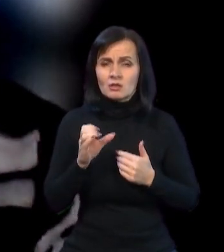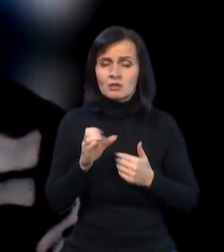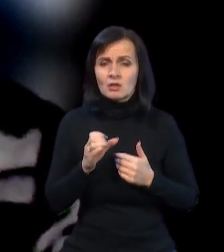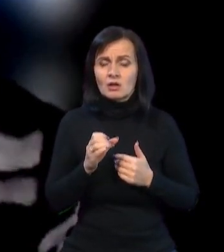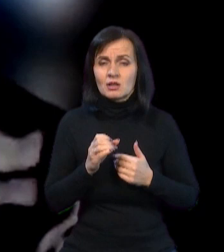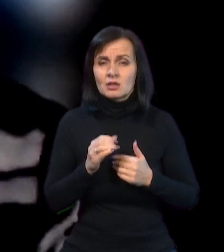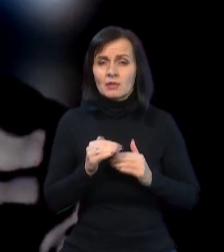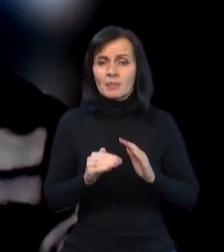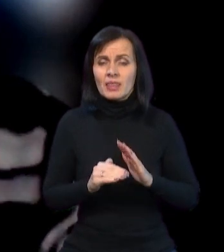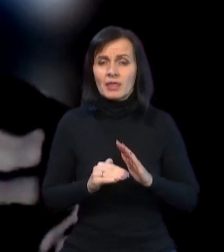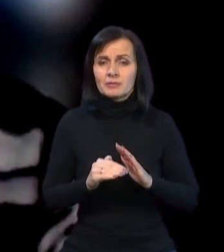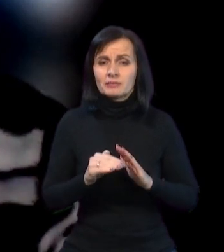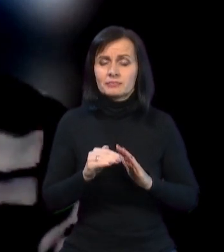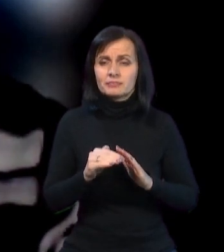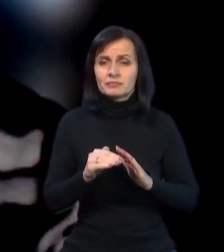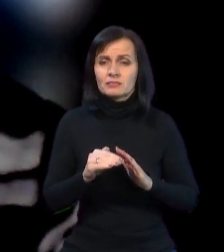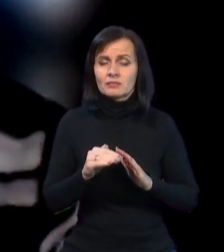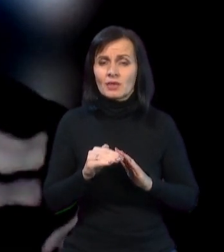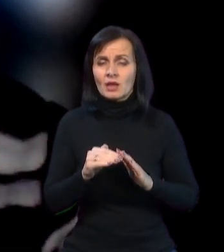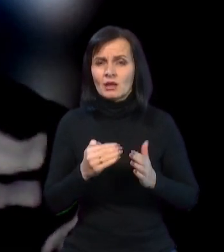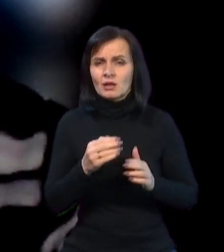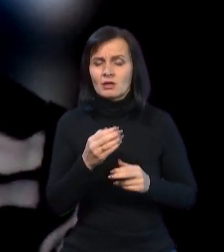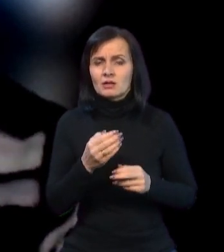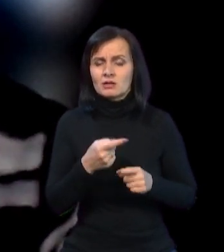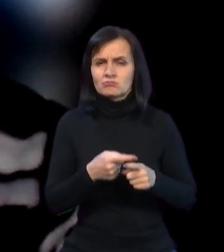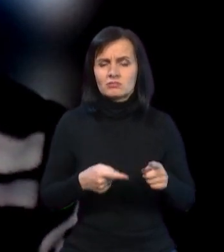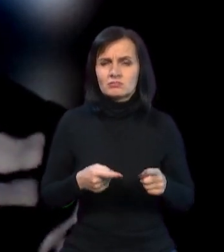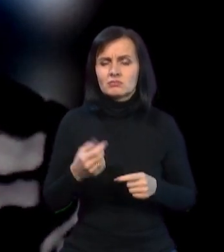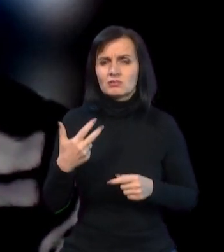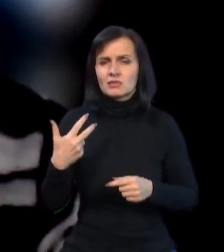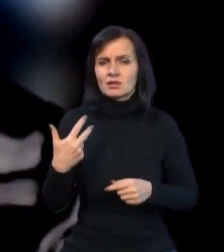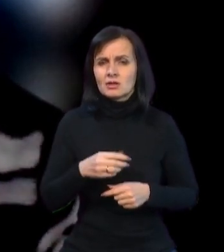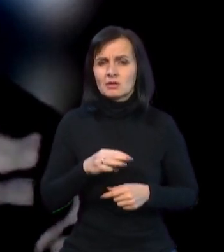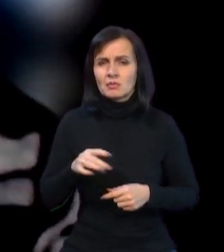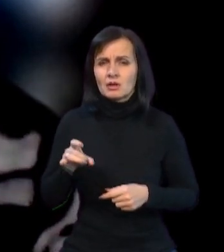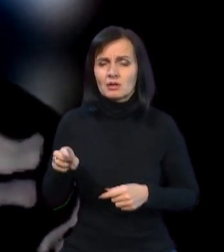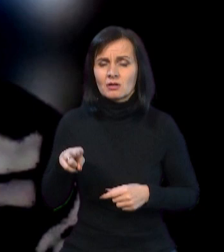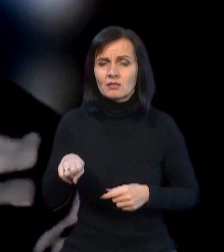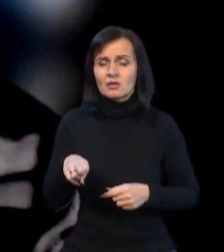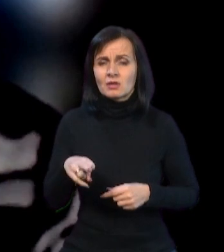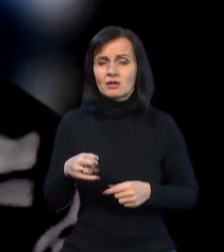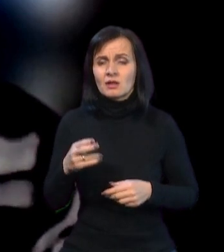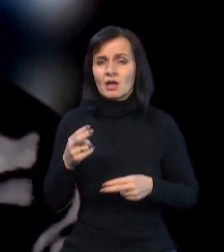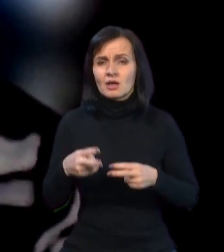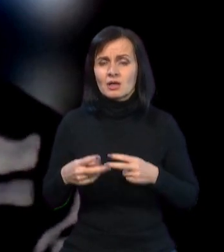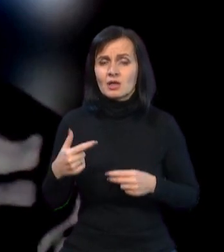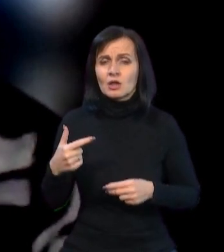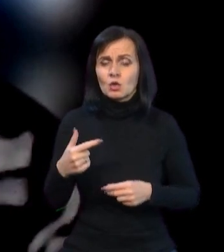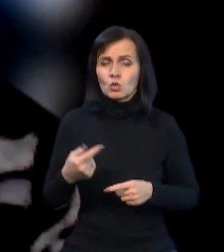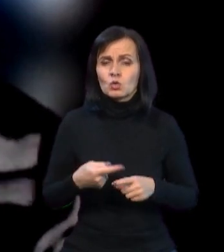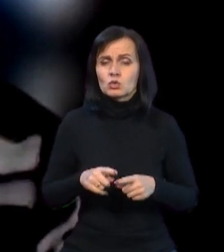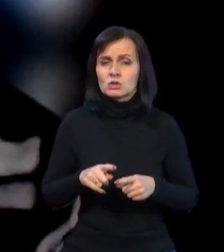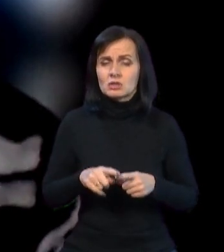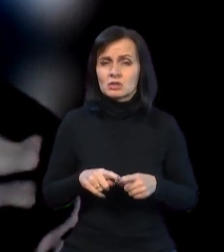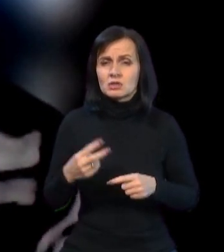мільярдів. Доларів США, а на кінець 22-го він був 22 мільярди. Все ж таки 8 мільярдів – то є велика